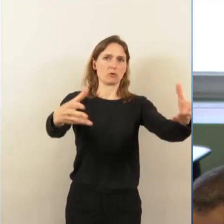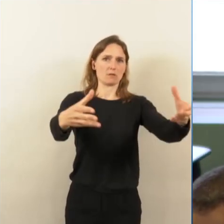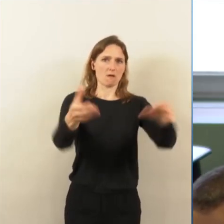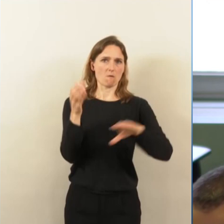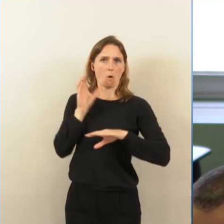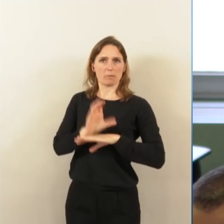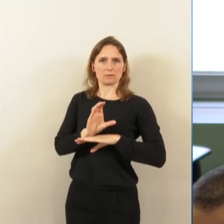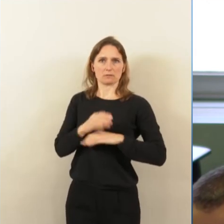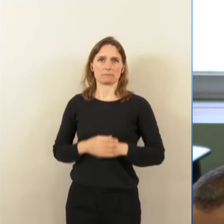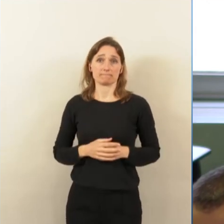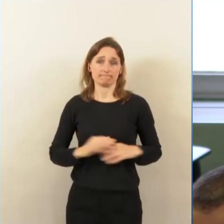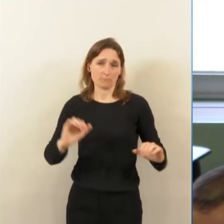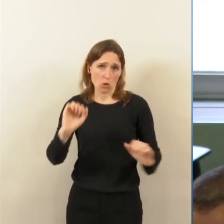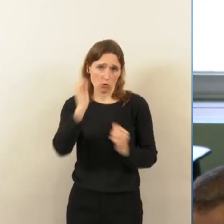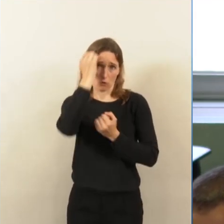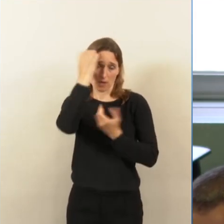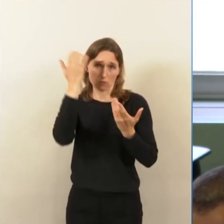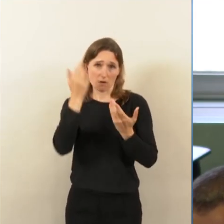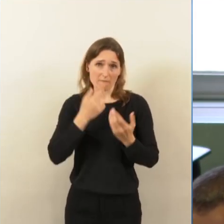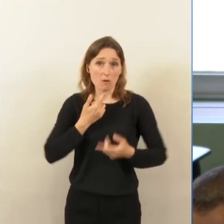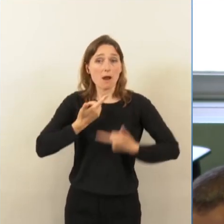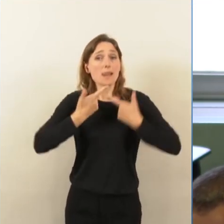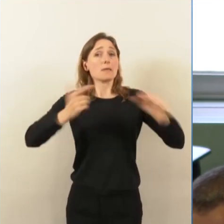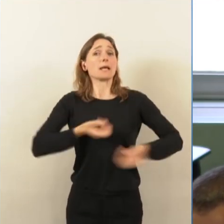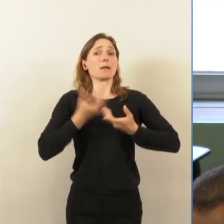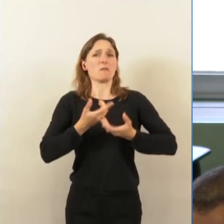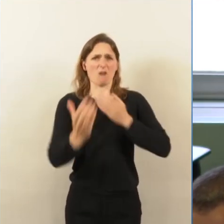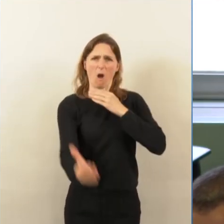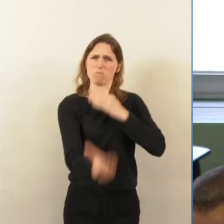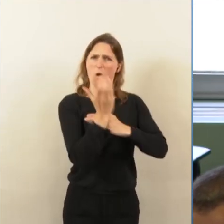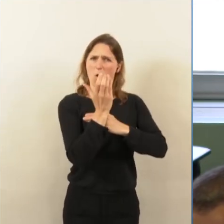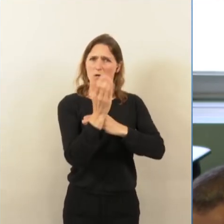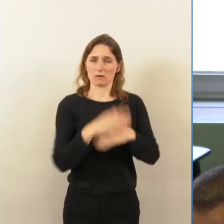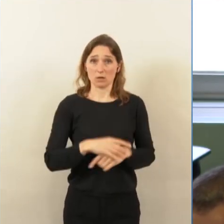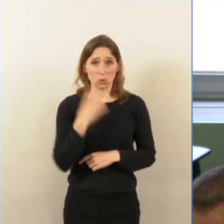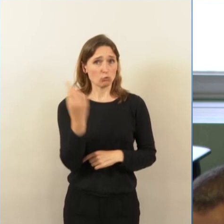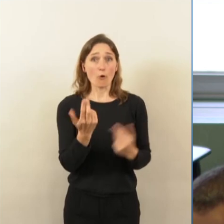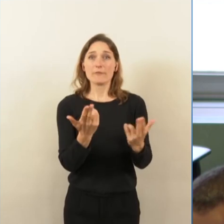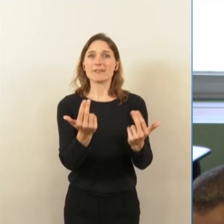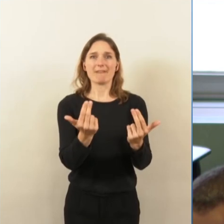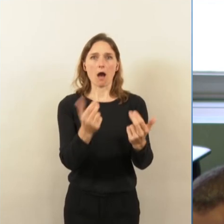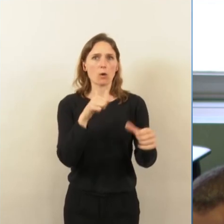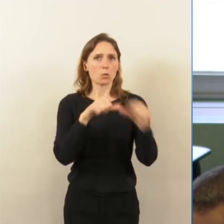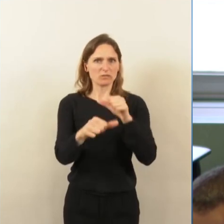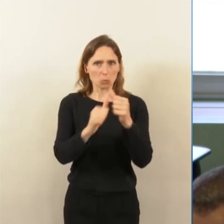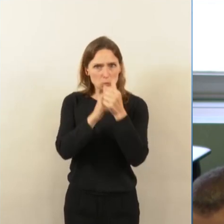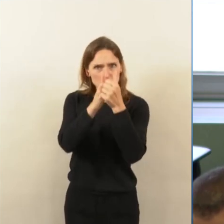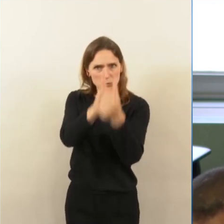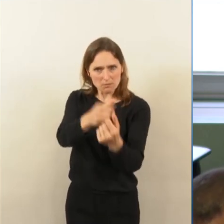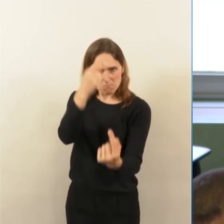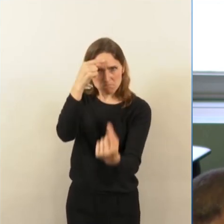je ne peux que regretter votre intolérance à la libre parole tout va bien si et seulement si on adhère à la pensée commune